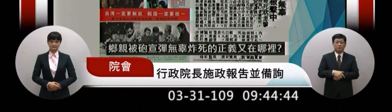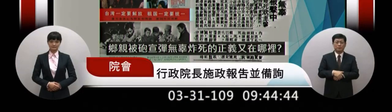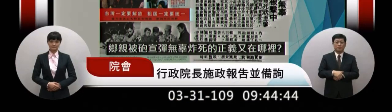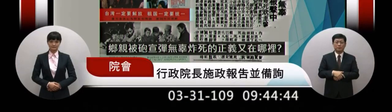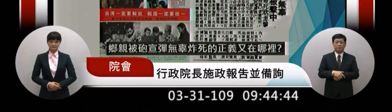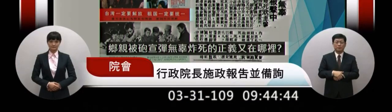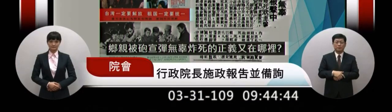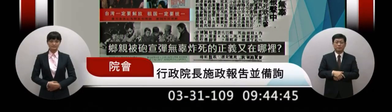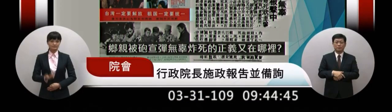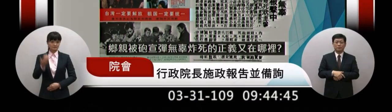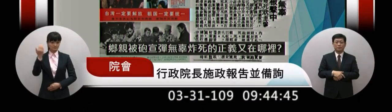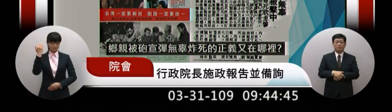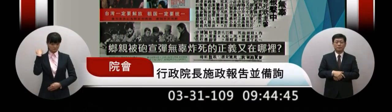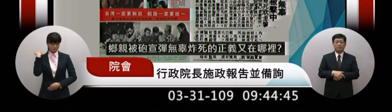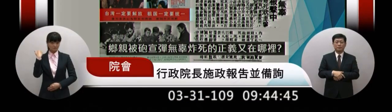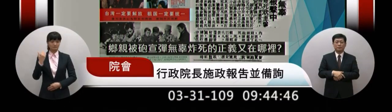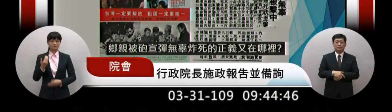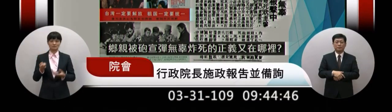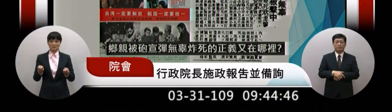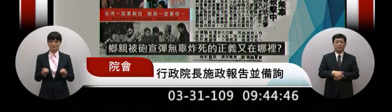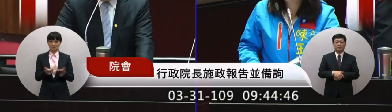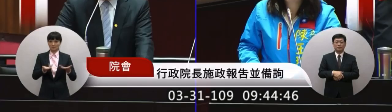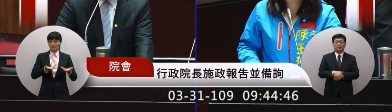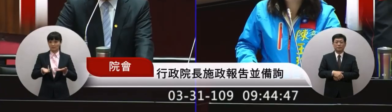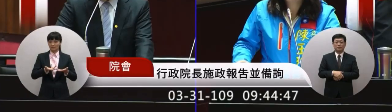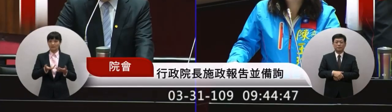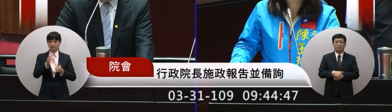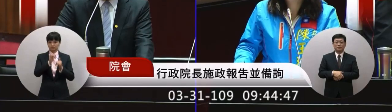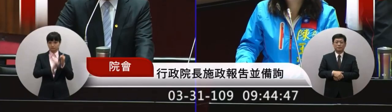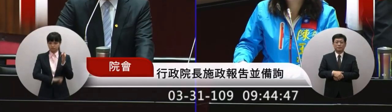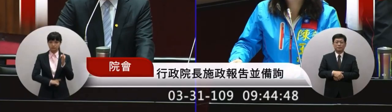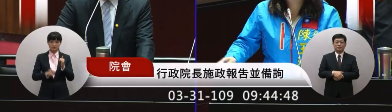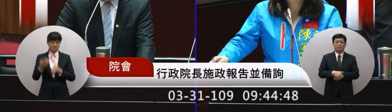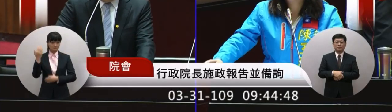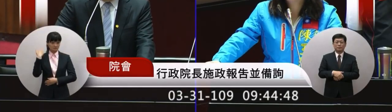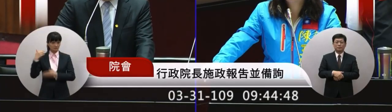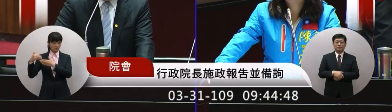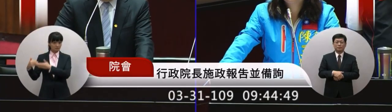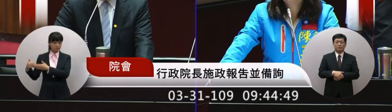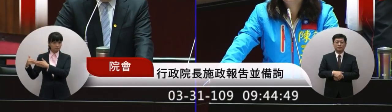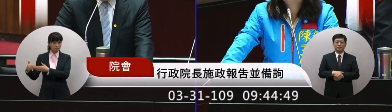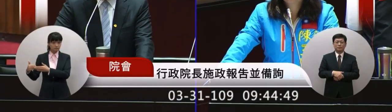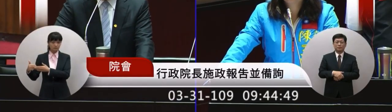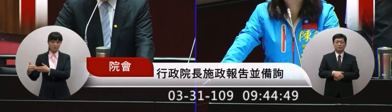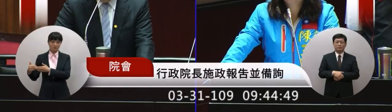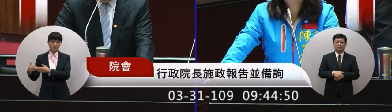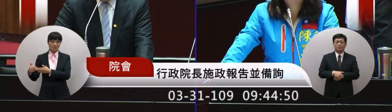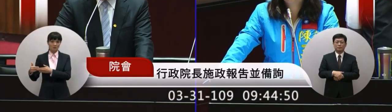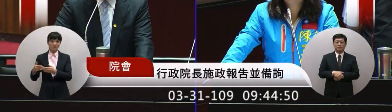实，在历史的发展过程中，当年在中国炮打